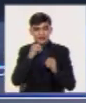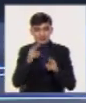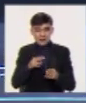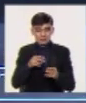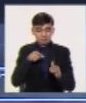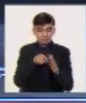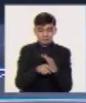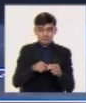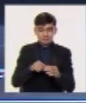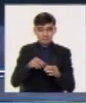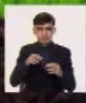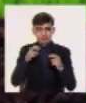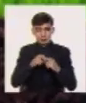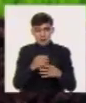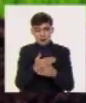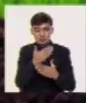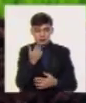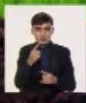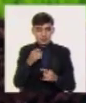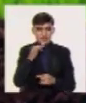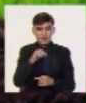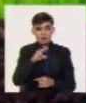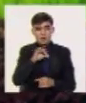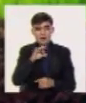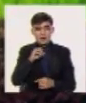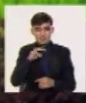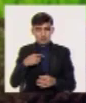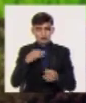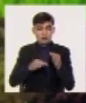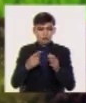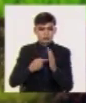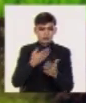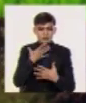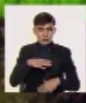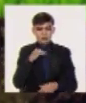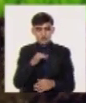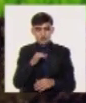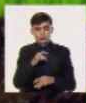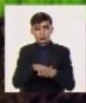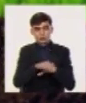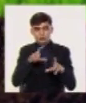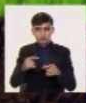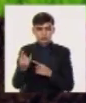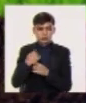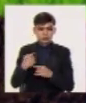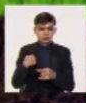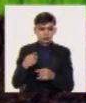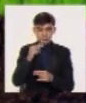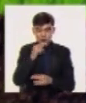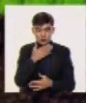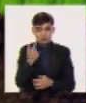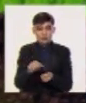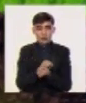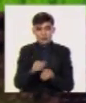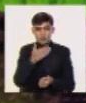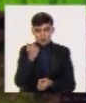тісі батпайды деп отыр. Ал төрайым ешқандай сот процесіне мені шақырмады, тұрғындар маған жала жауып отыр дейді. Қолында құжаты